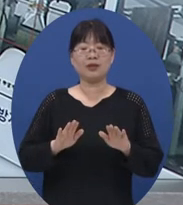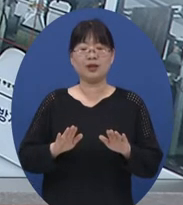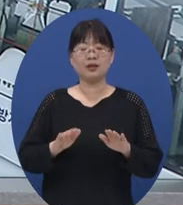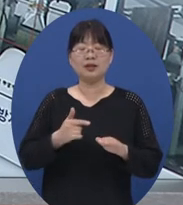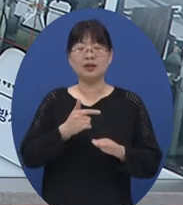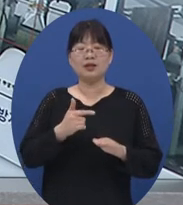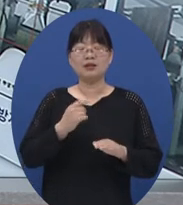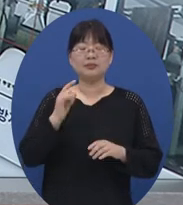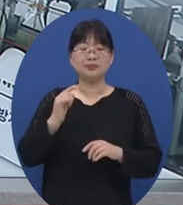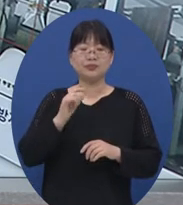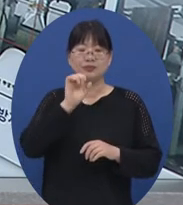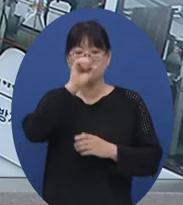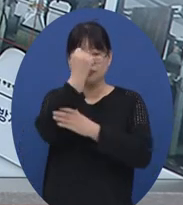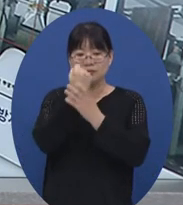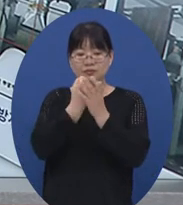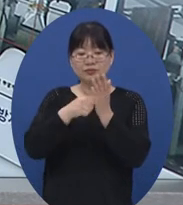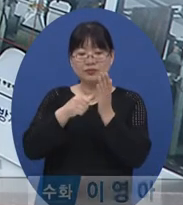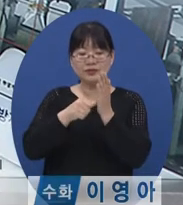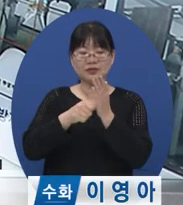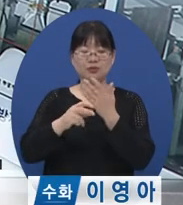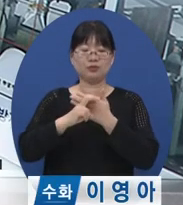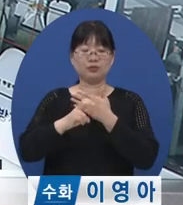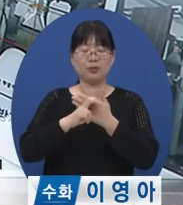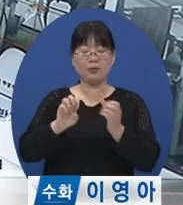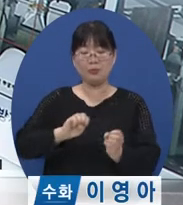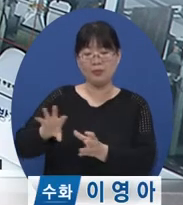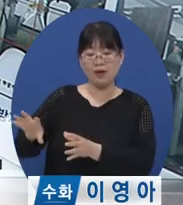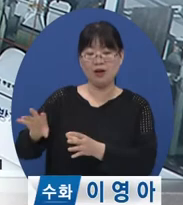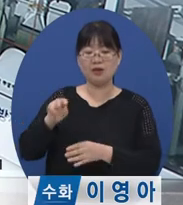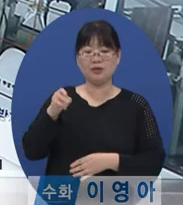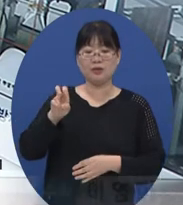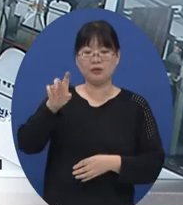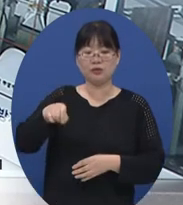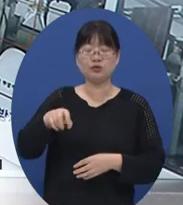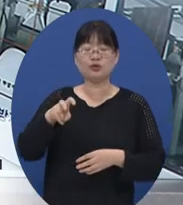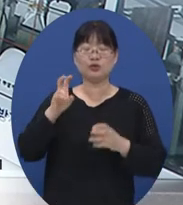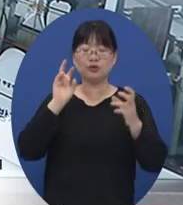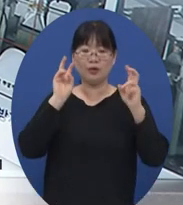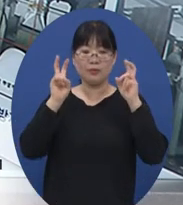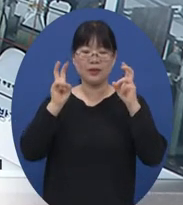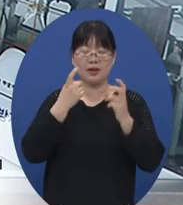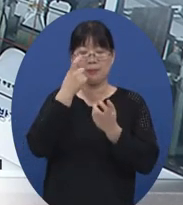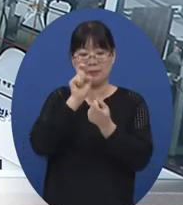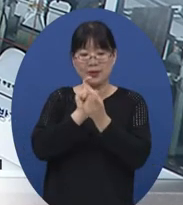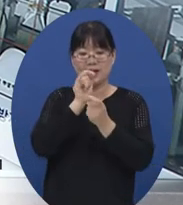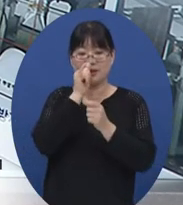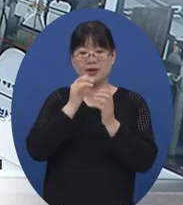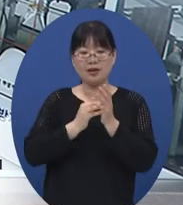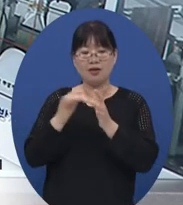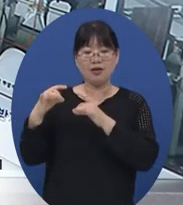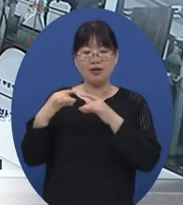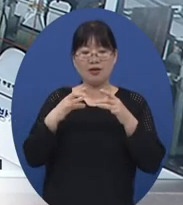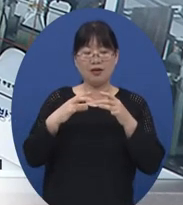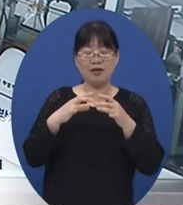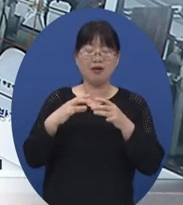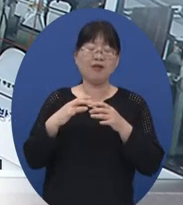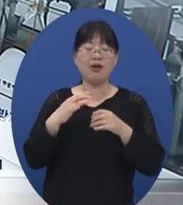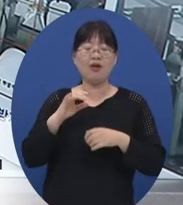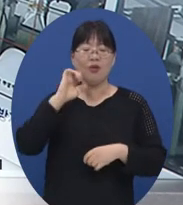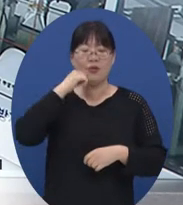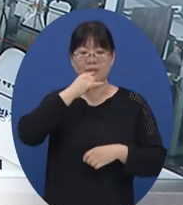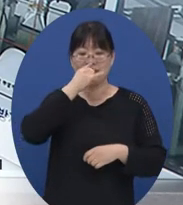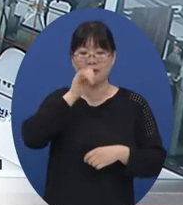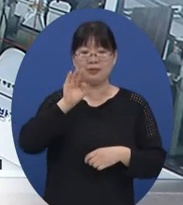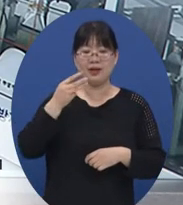돈좀 아끼려고 대기 오염 물질을 불법으로 배출한 섬유 염색 공장들이 무더기로 적발됐습니다. 신경계를 자극하는 발암 물질이 포함될